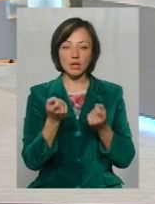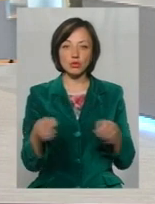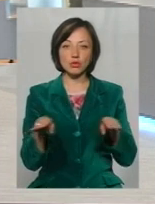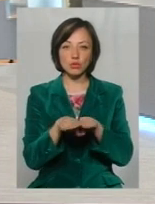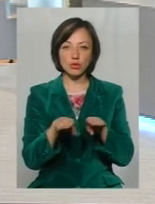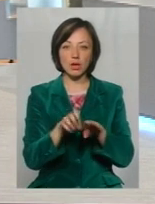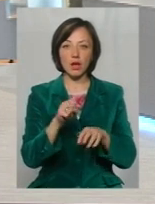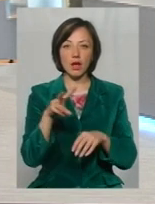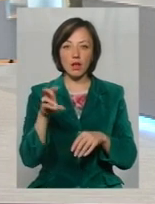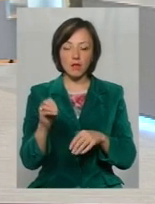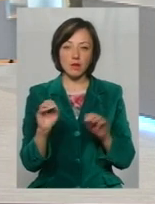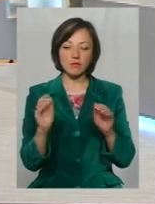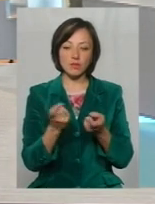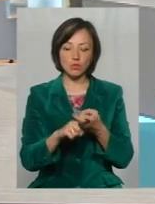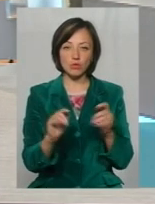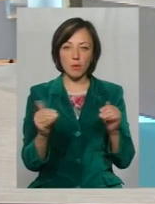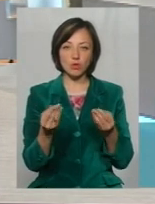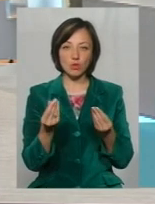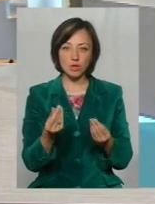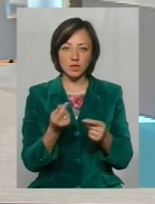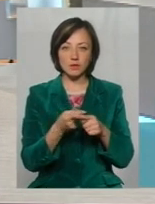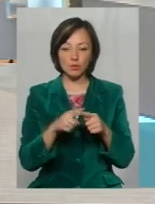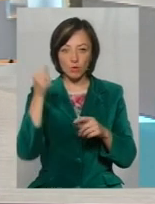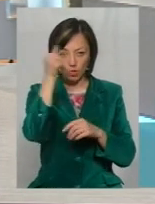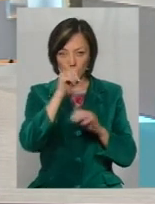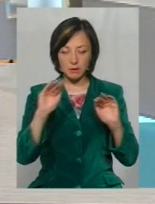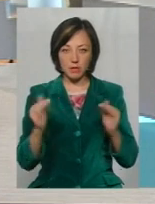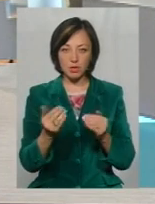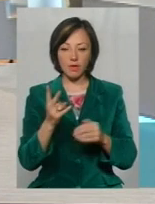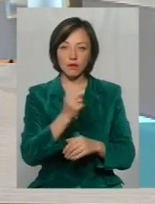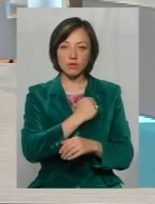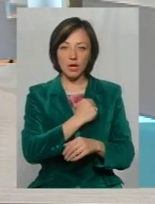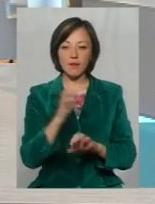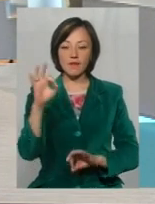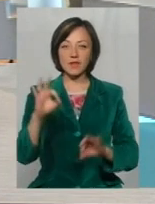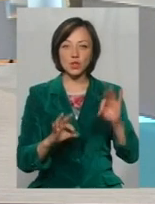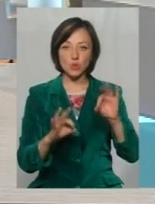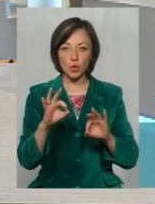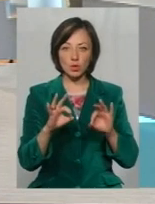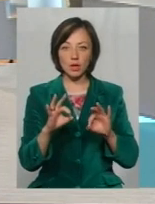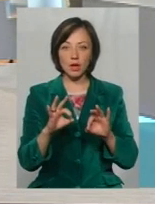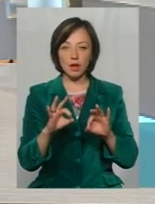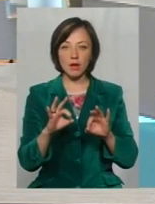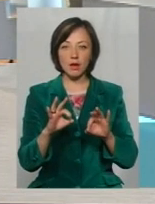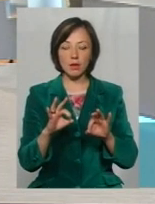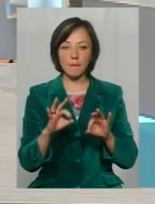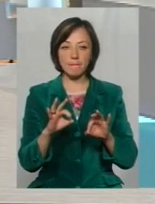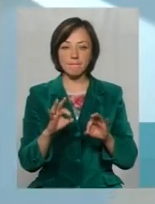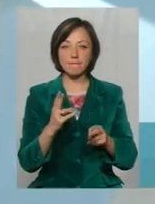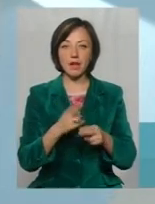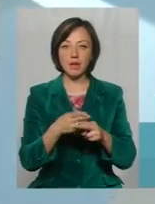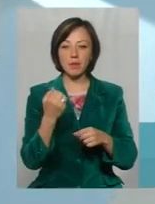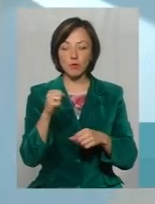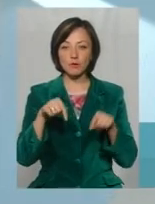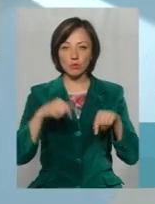в зв'язку з обмеженістю коштів ми в цьому році профінансували менше. Тому, на жаль, відсоток бар'єру цей пройдений переможців